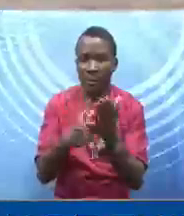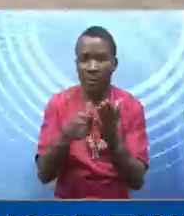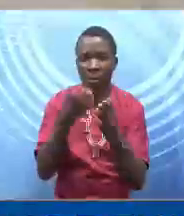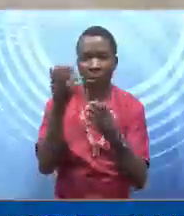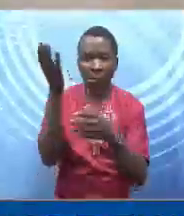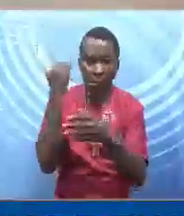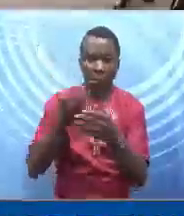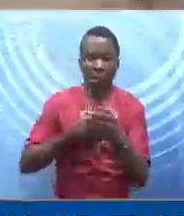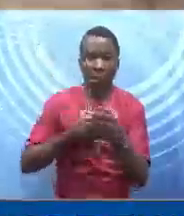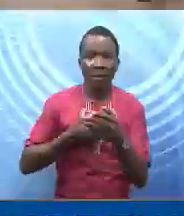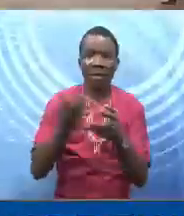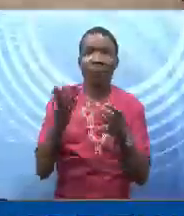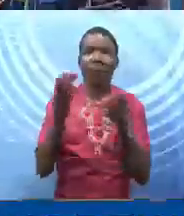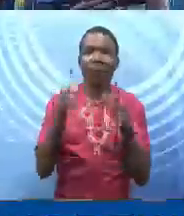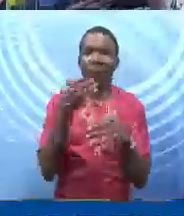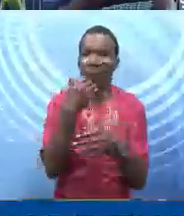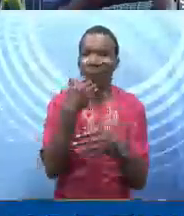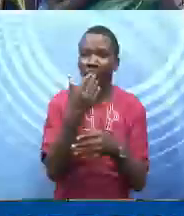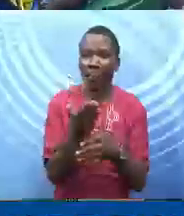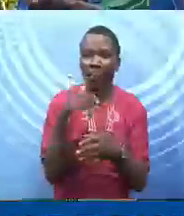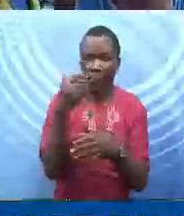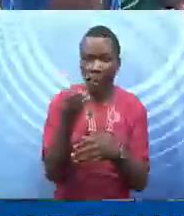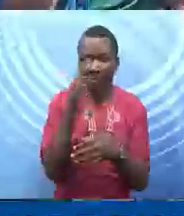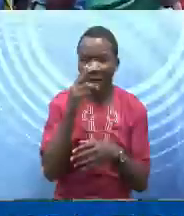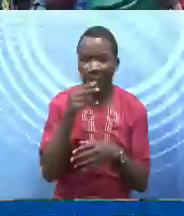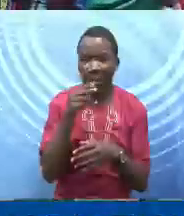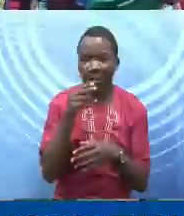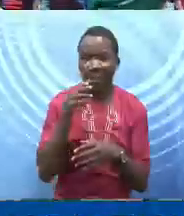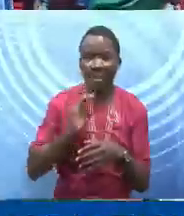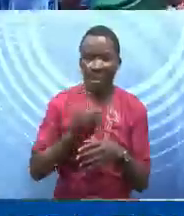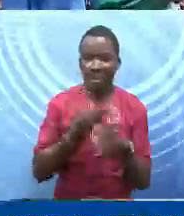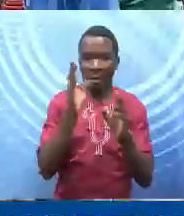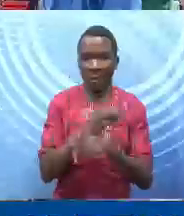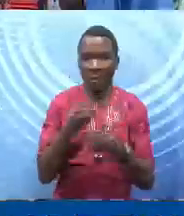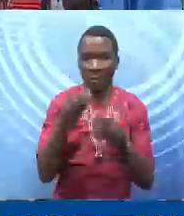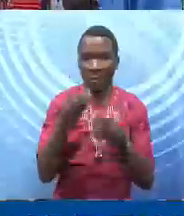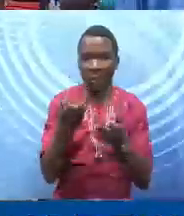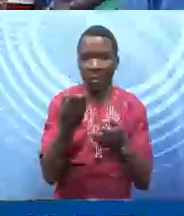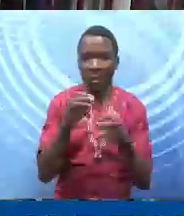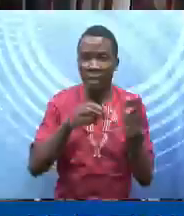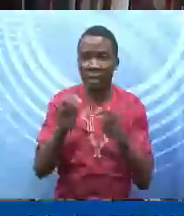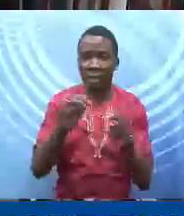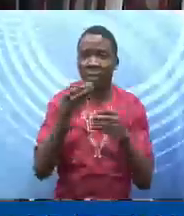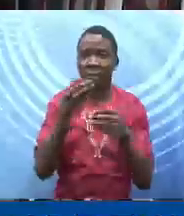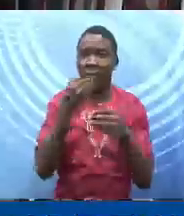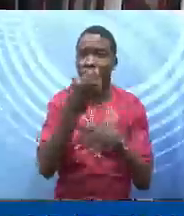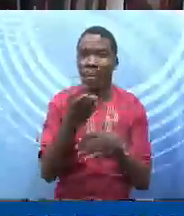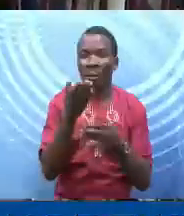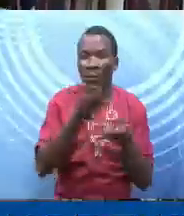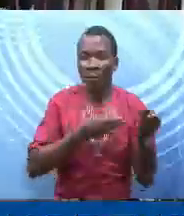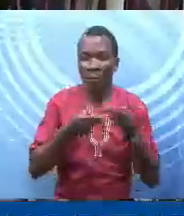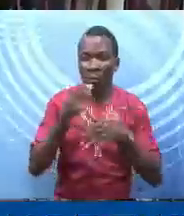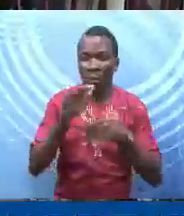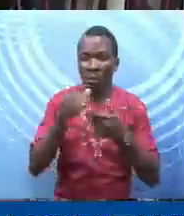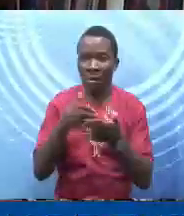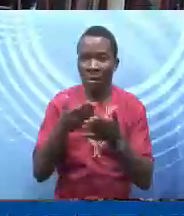twari dufite, inyana zacu zikaza zikabura, rero urabona ko nta isoko ntaryo twari dufite. Buri mucuruzi afite